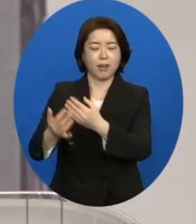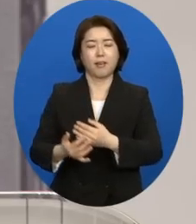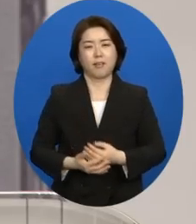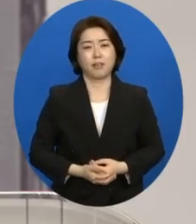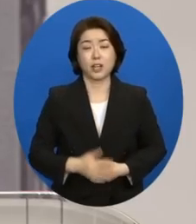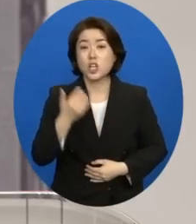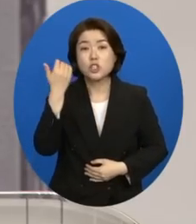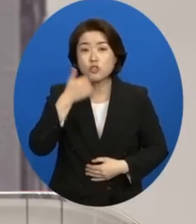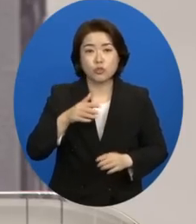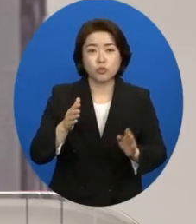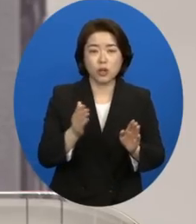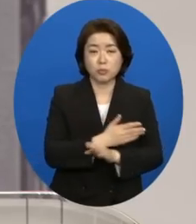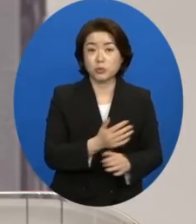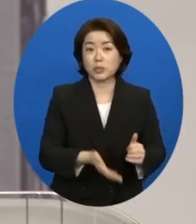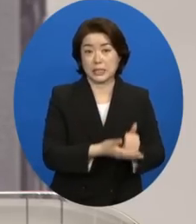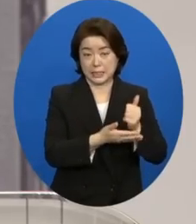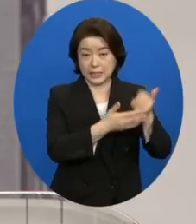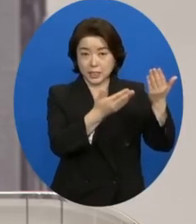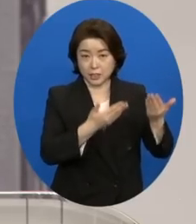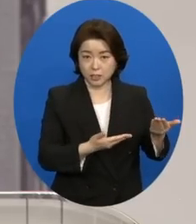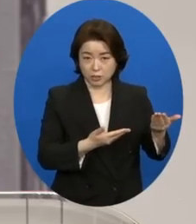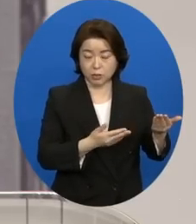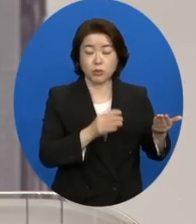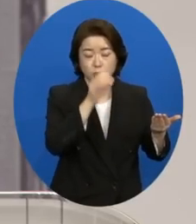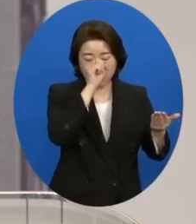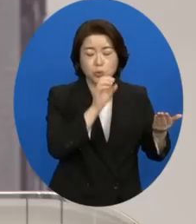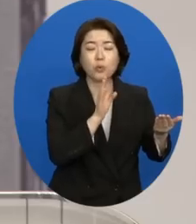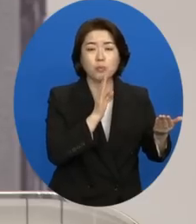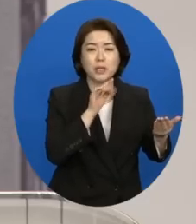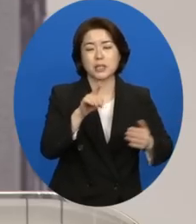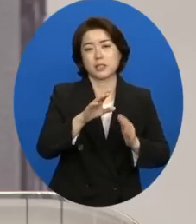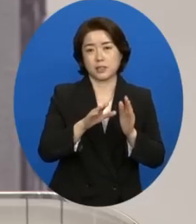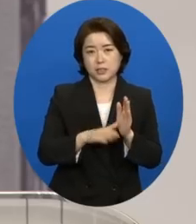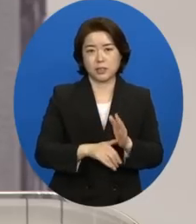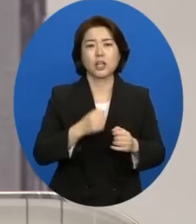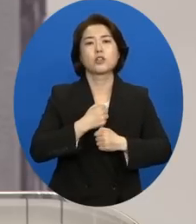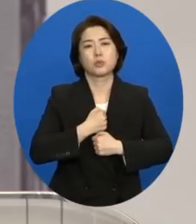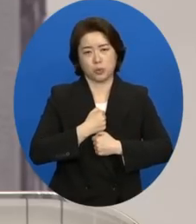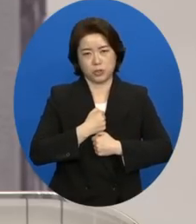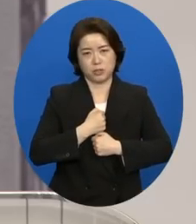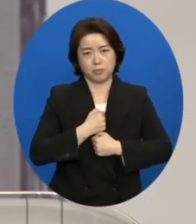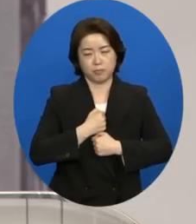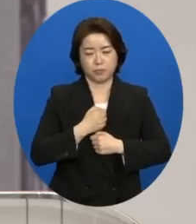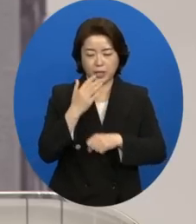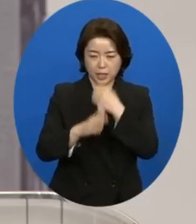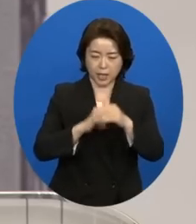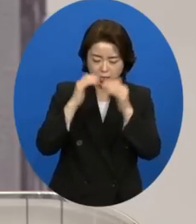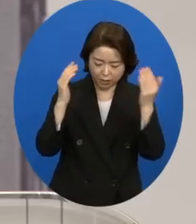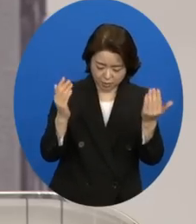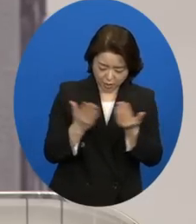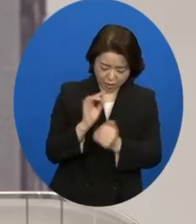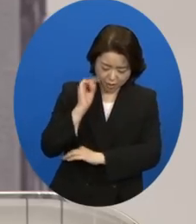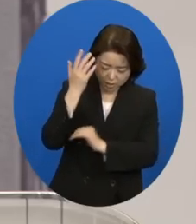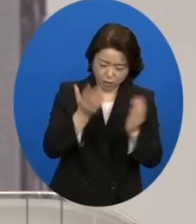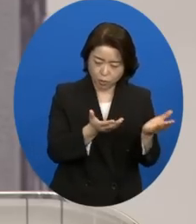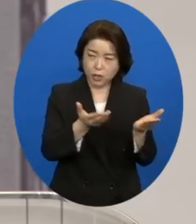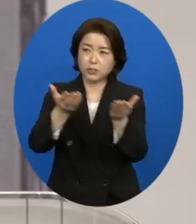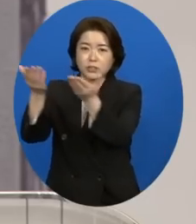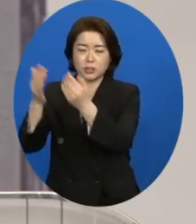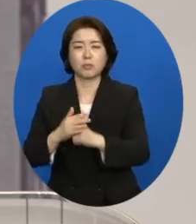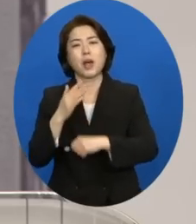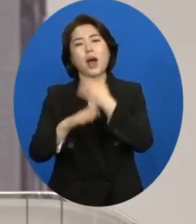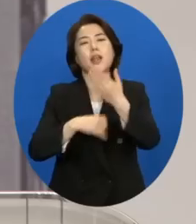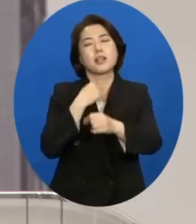누군가로부터 칭찬해 듣는 거는 귀한 일이지만 그때 분 주의하십시오 하나님께 다 영광을 올려 드려야 됩니다 하나님이